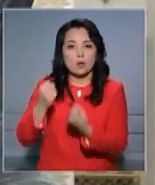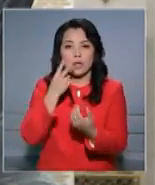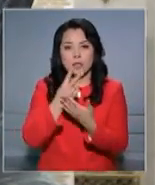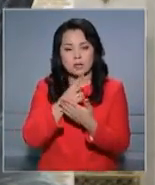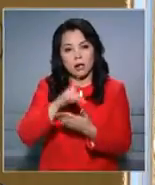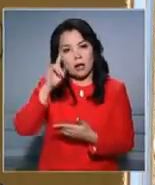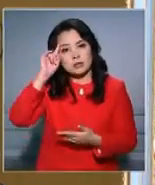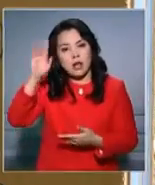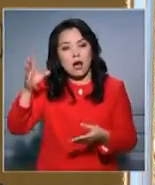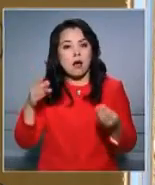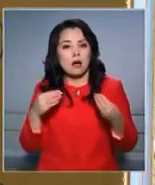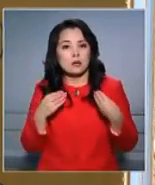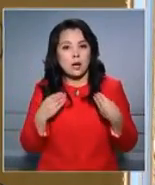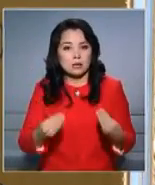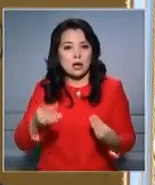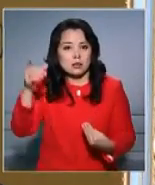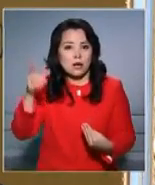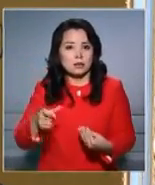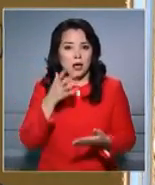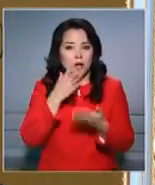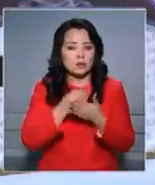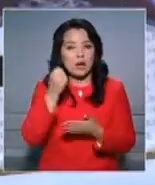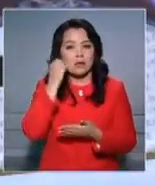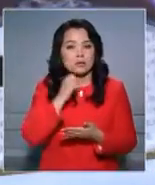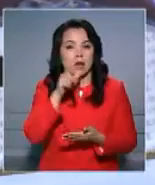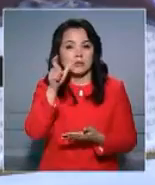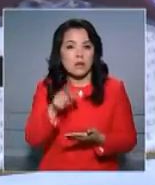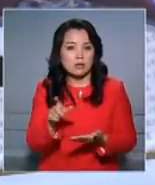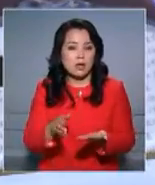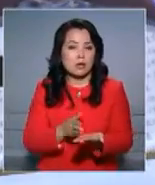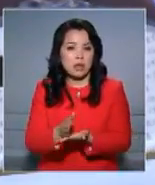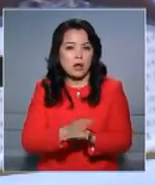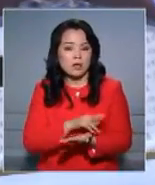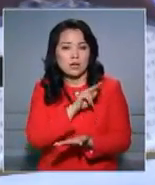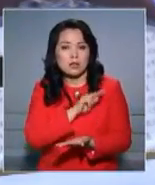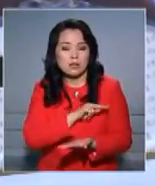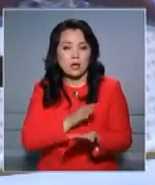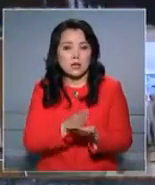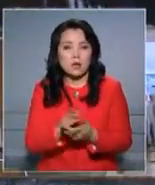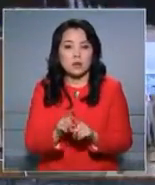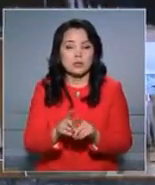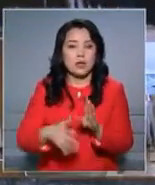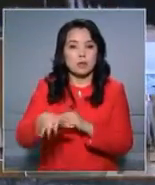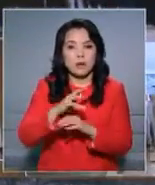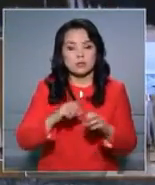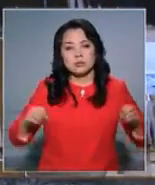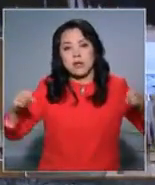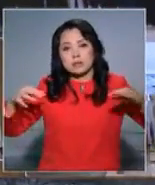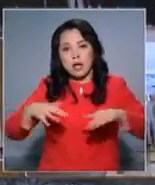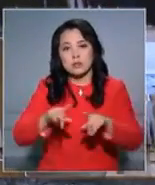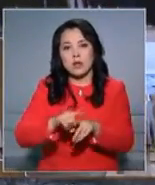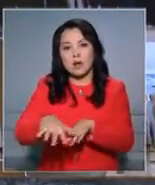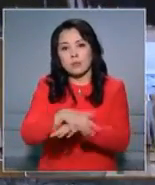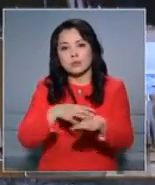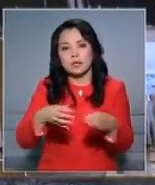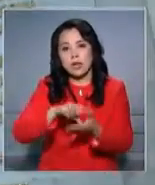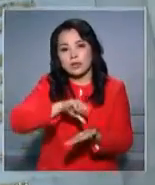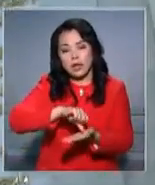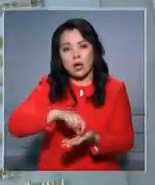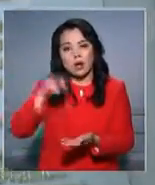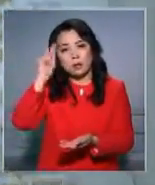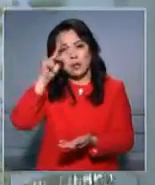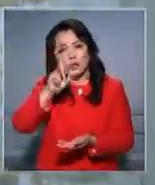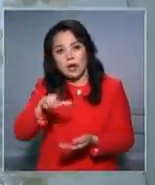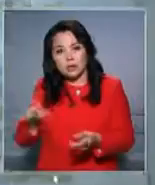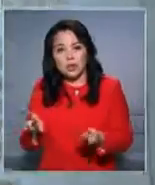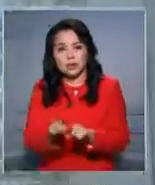қаһарманды еске алу үшін ардагерлер мен қоғам қайраткерлері жиналды. Салтанатты рәсімге Ресейдегі қандас бауырларымыз бен мектеп оқушылары да